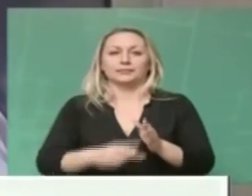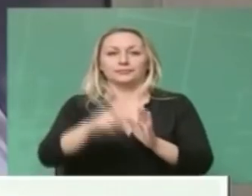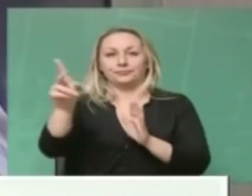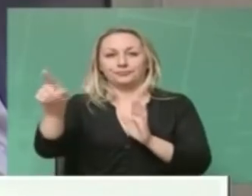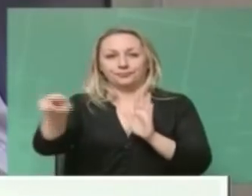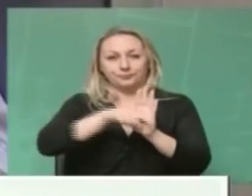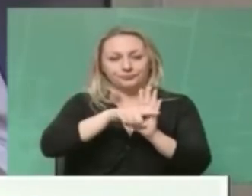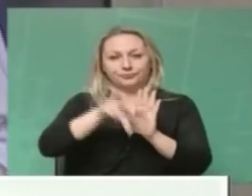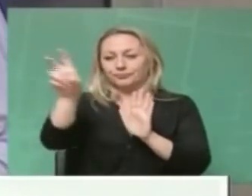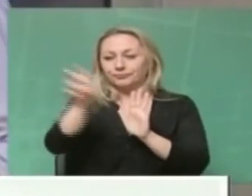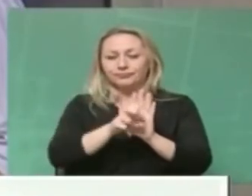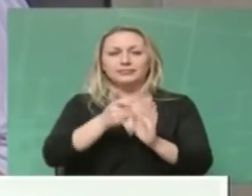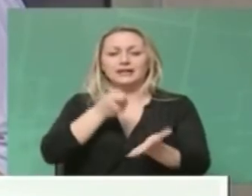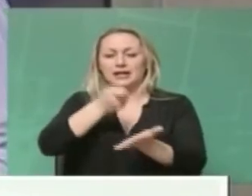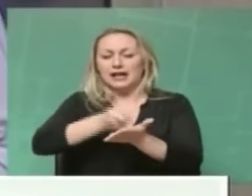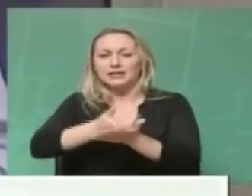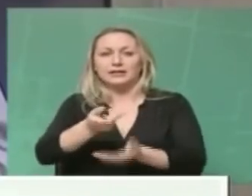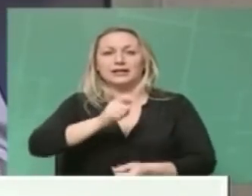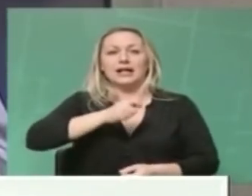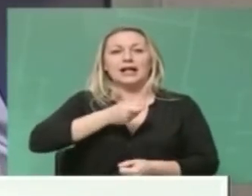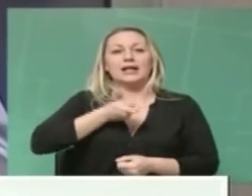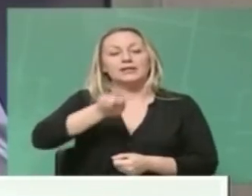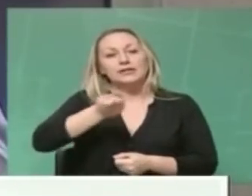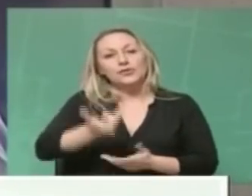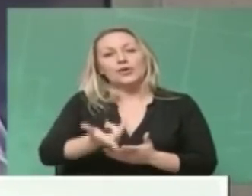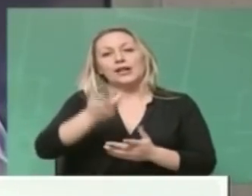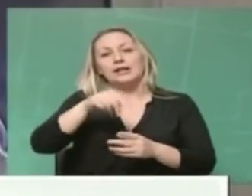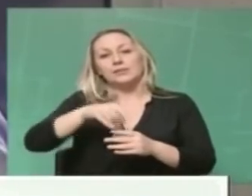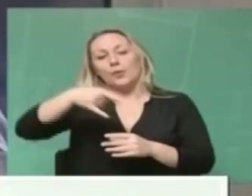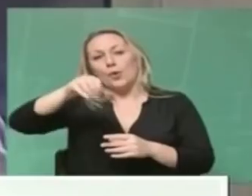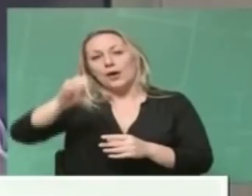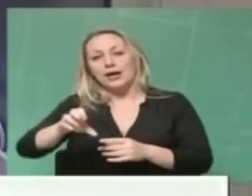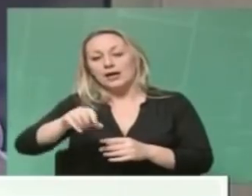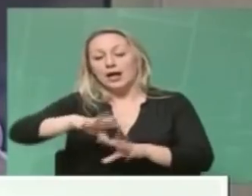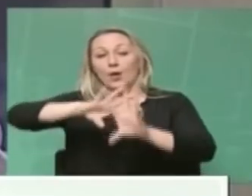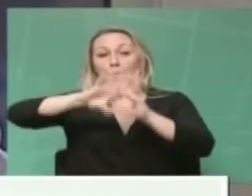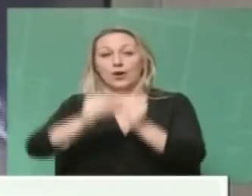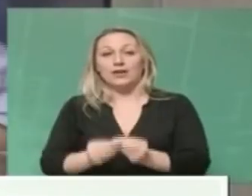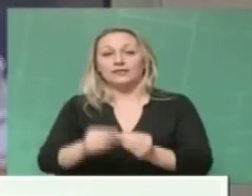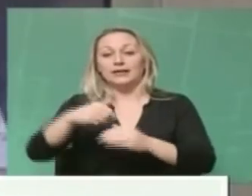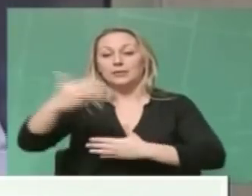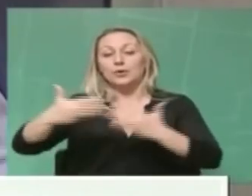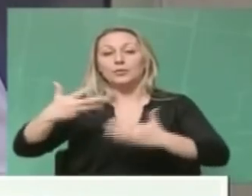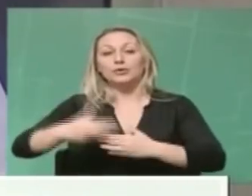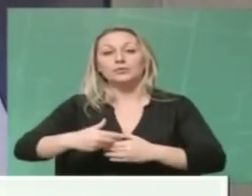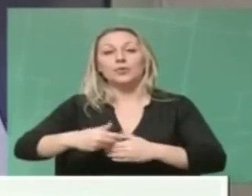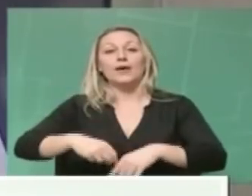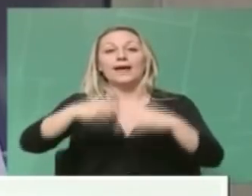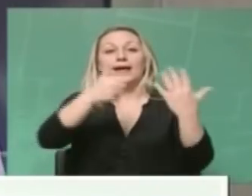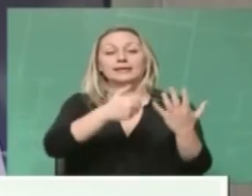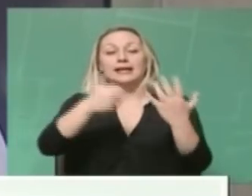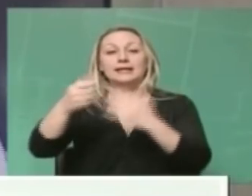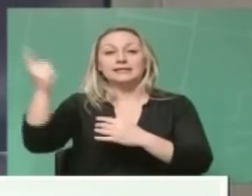των ασφαλιστικών εισφορών κτλ., ότι είναι ένα ποσοστό 66% από τον καθαρό προϋπολογισμό. Οι δημότες είναι οι